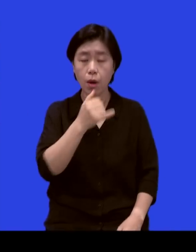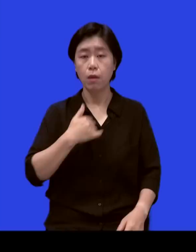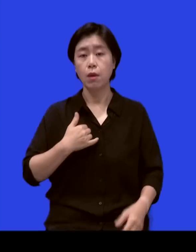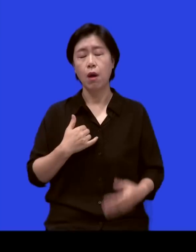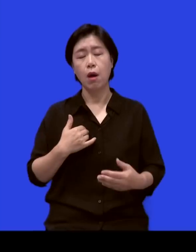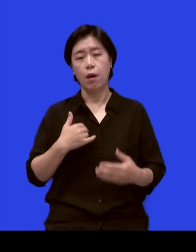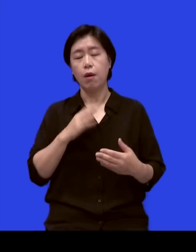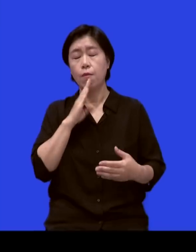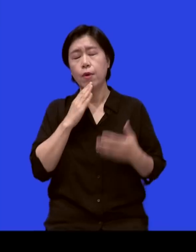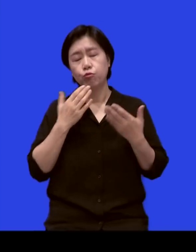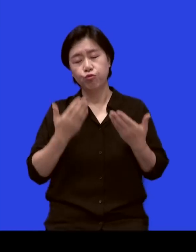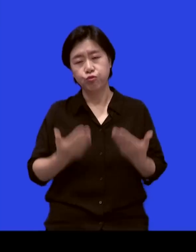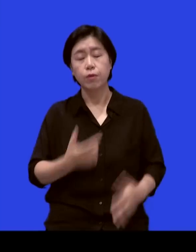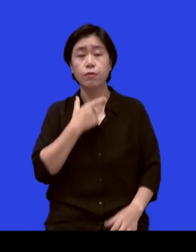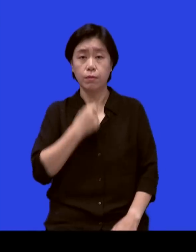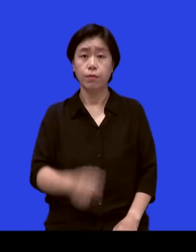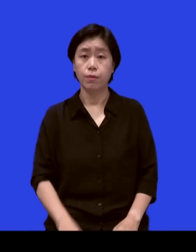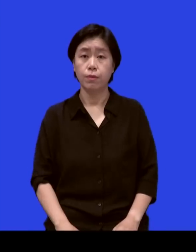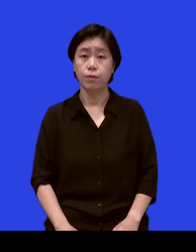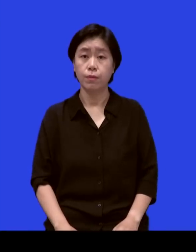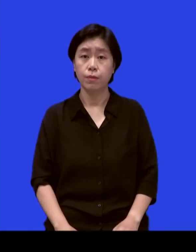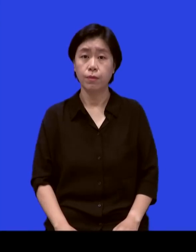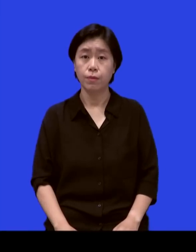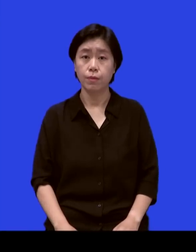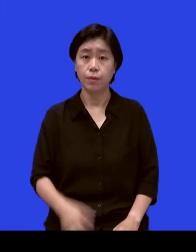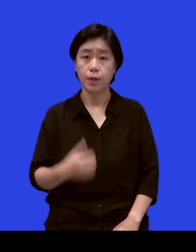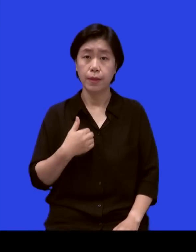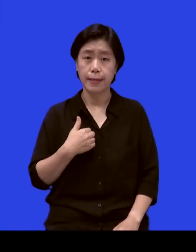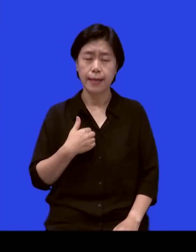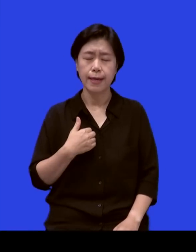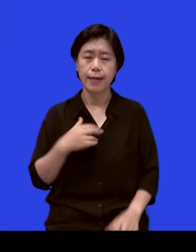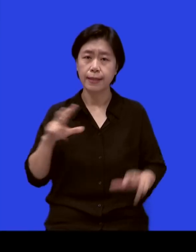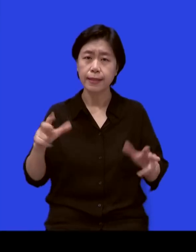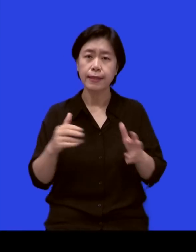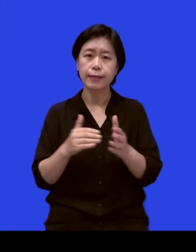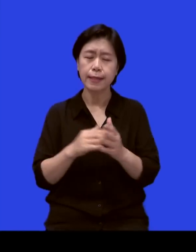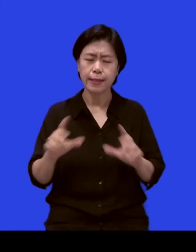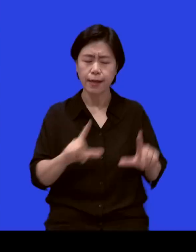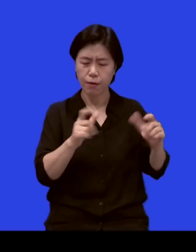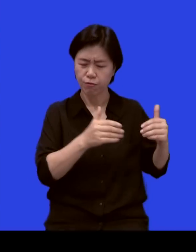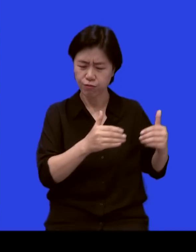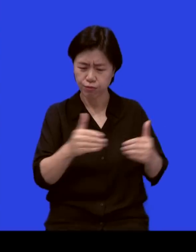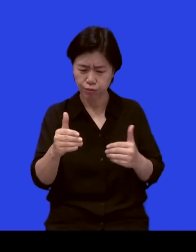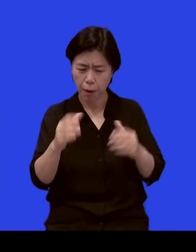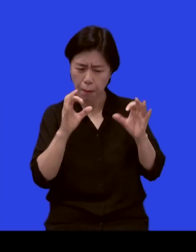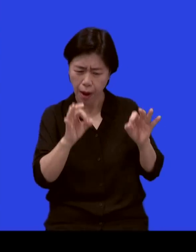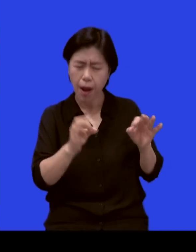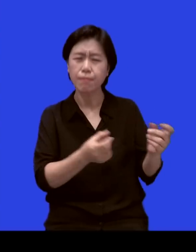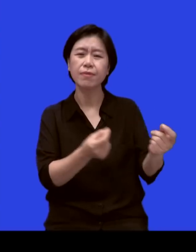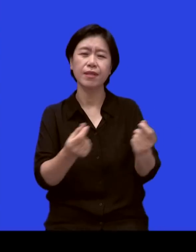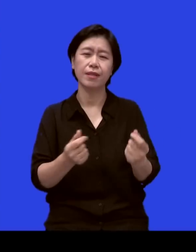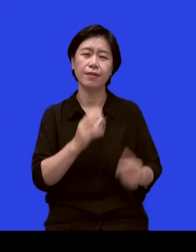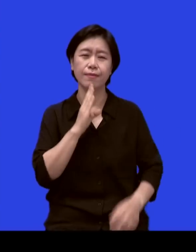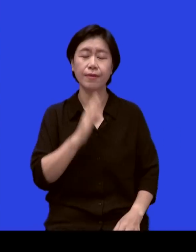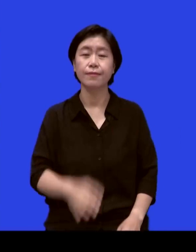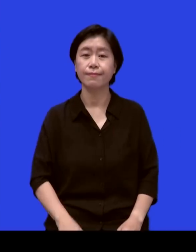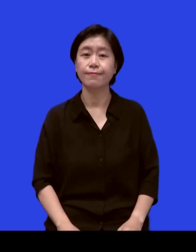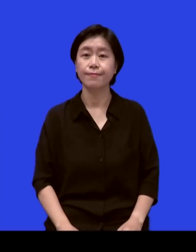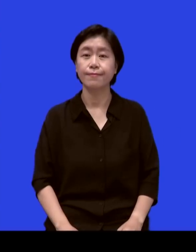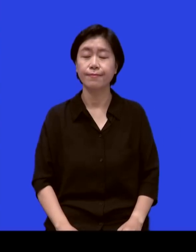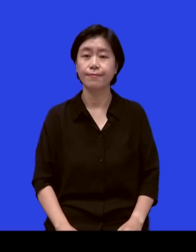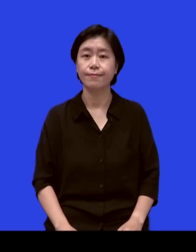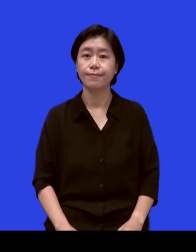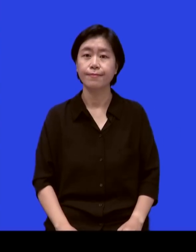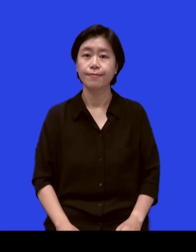싶기도 하고 그러니까 지금 제가 사는 모든 일들이 그랬습니다. 늘. 네. 뭐 신앙적으로 도전받는 일들이 항상